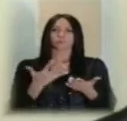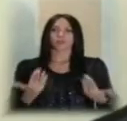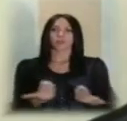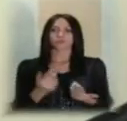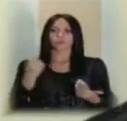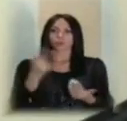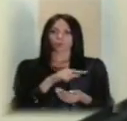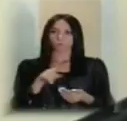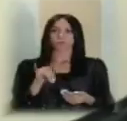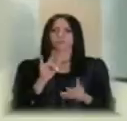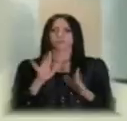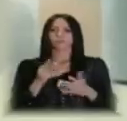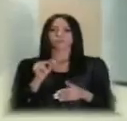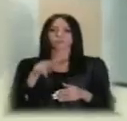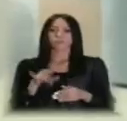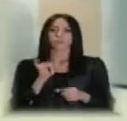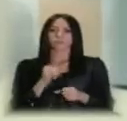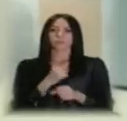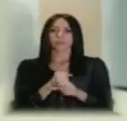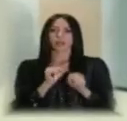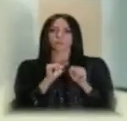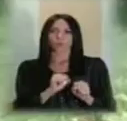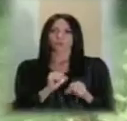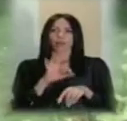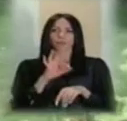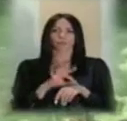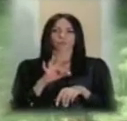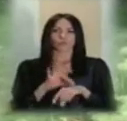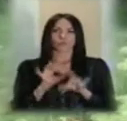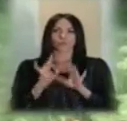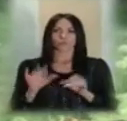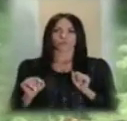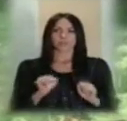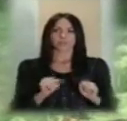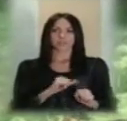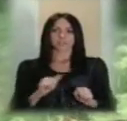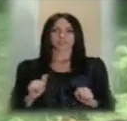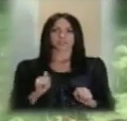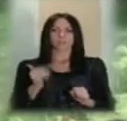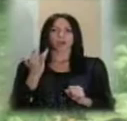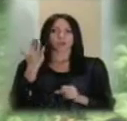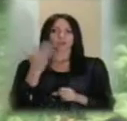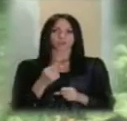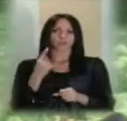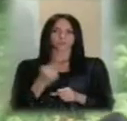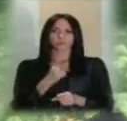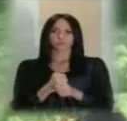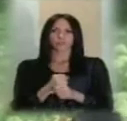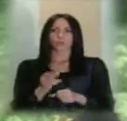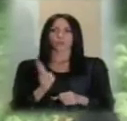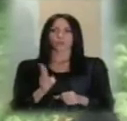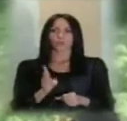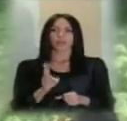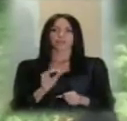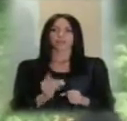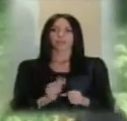профілактику хвороб, розказав його керівник Юрій Громаскевич. Сама по собі задумка створення комунального некомерційного підприємства – це один з